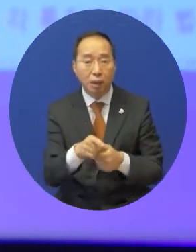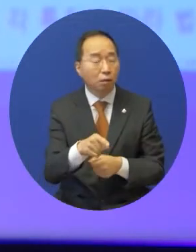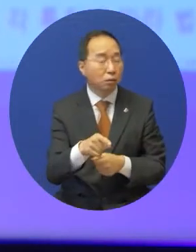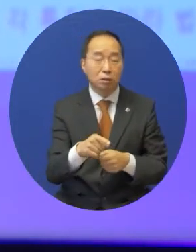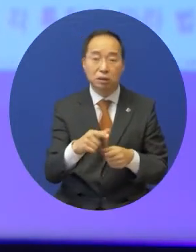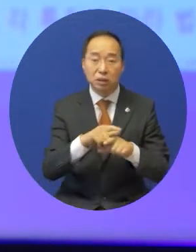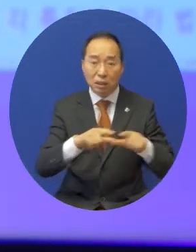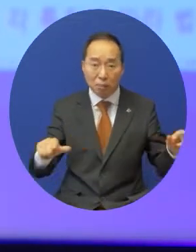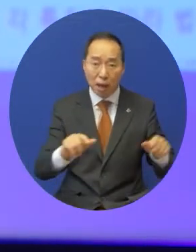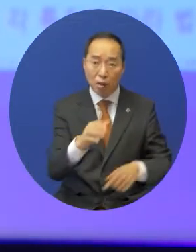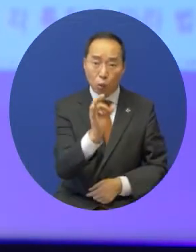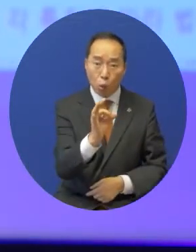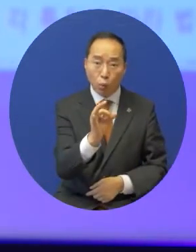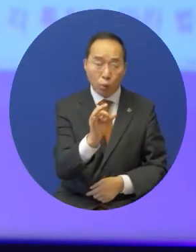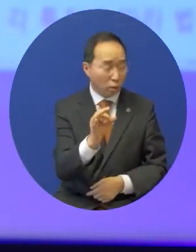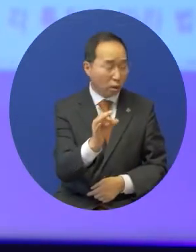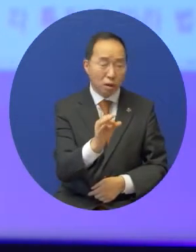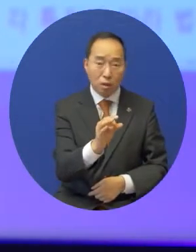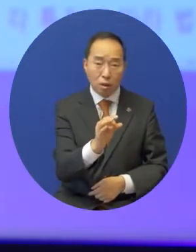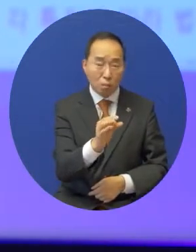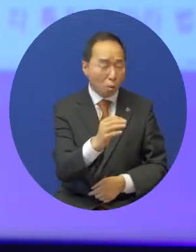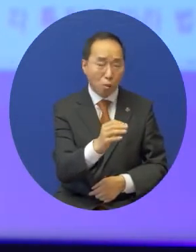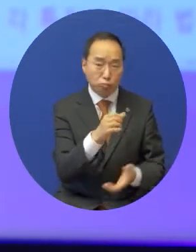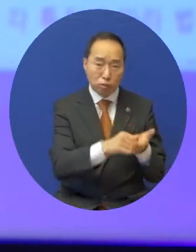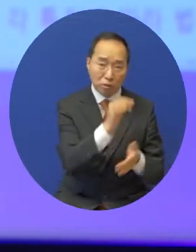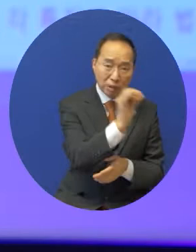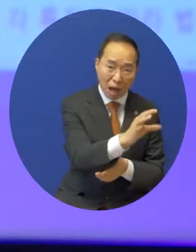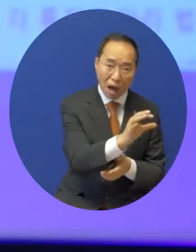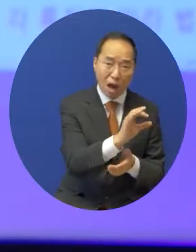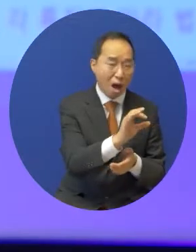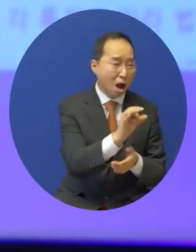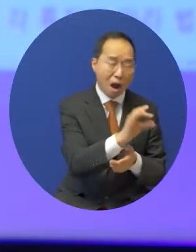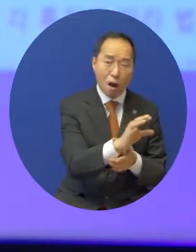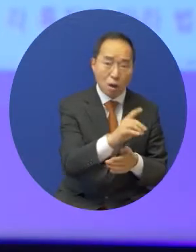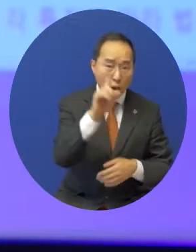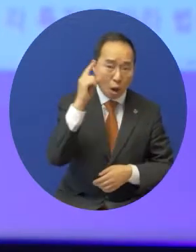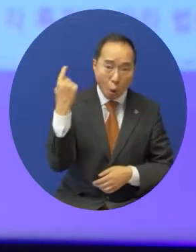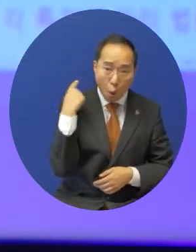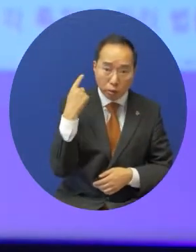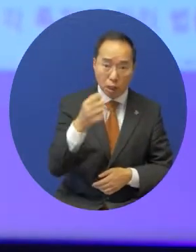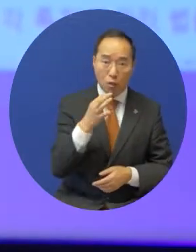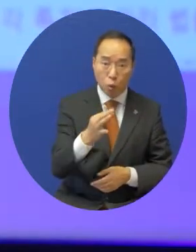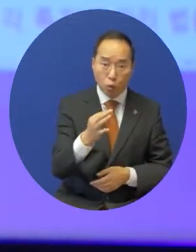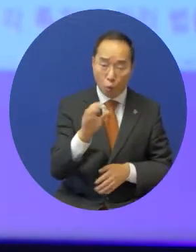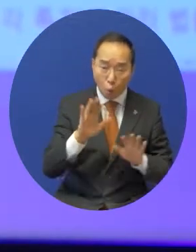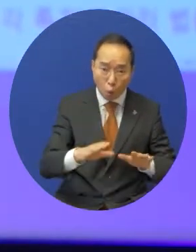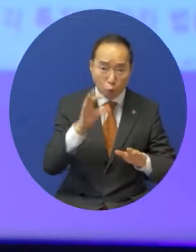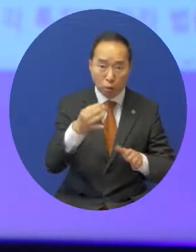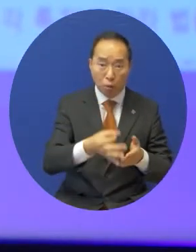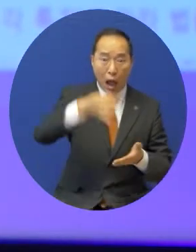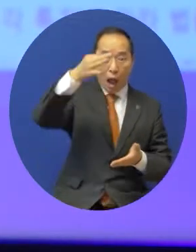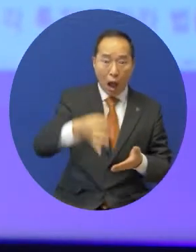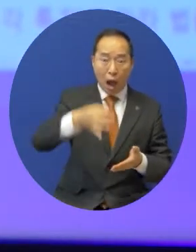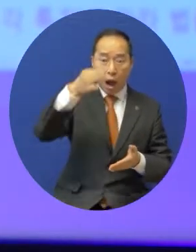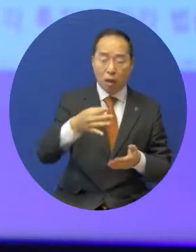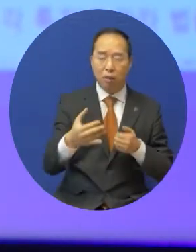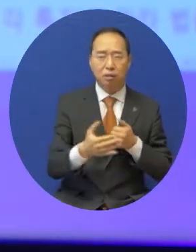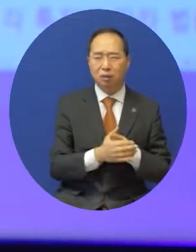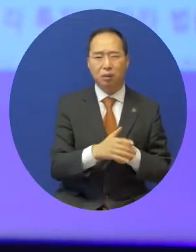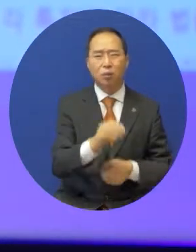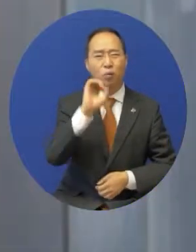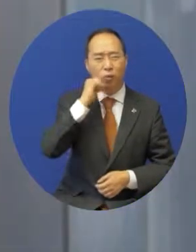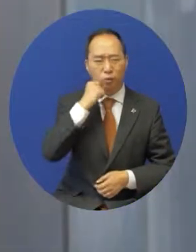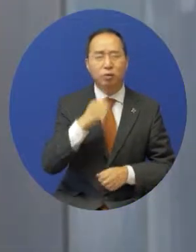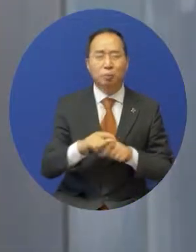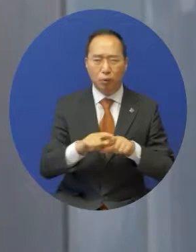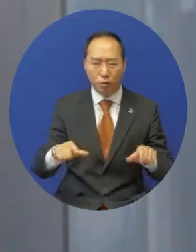그거를 일반적인 데서 결제하기가 어렵잖아요. 그러니까 이거를 아예 가상 자산 쪽으로 요즘은